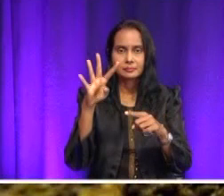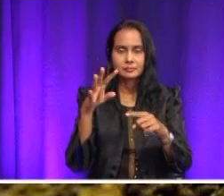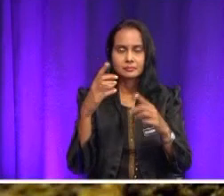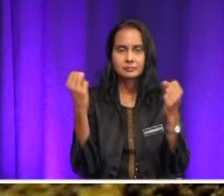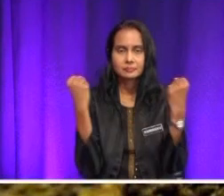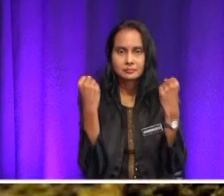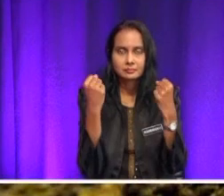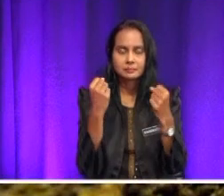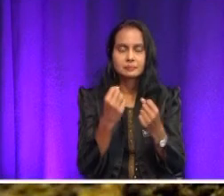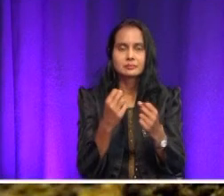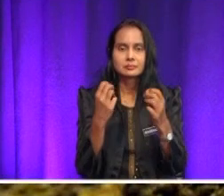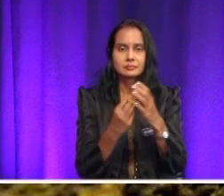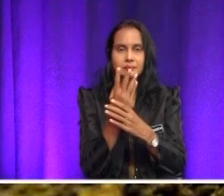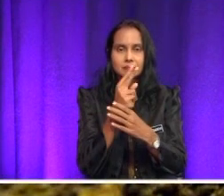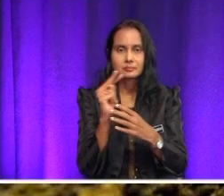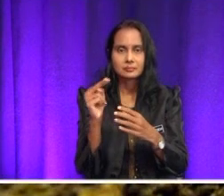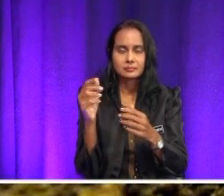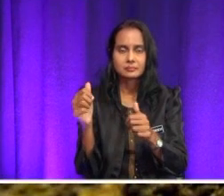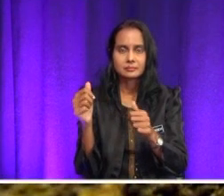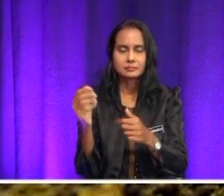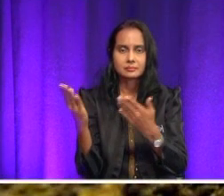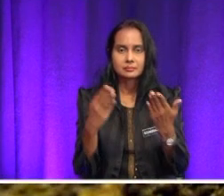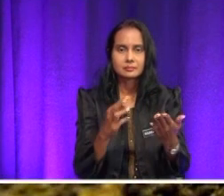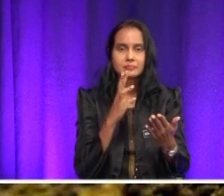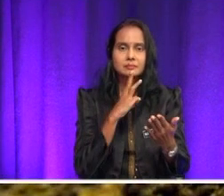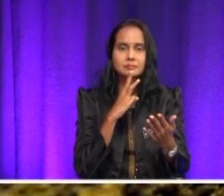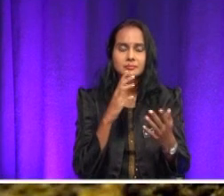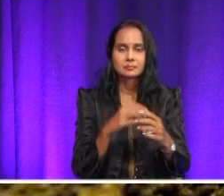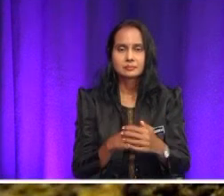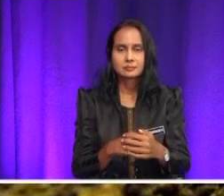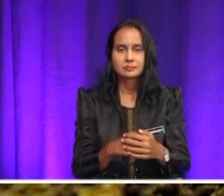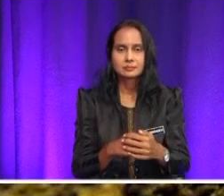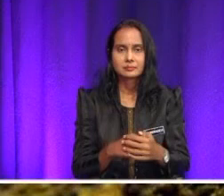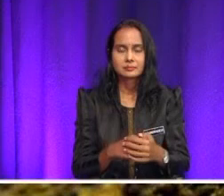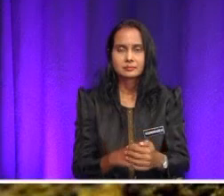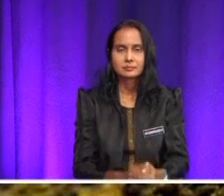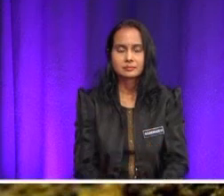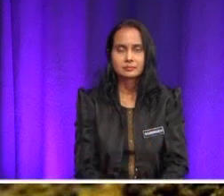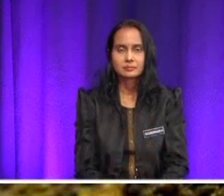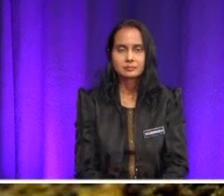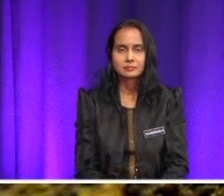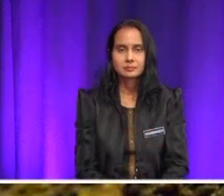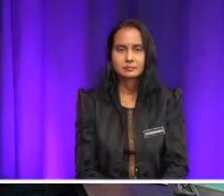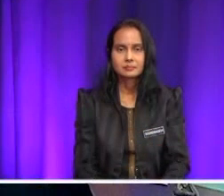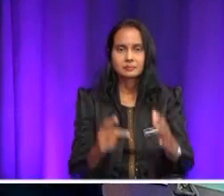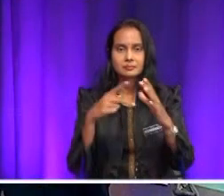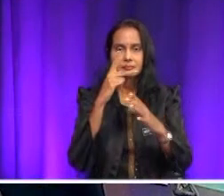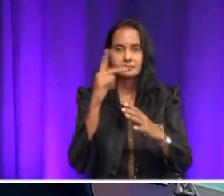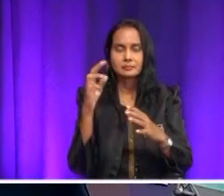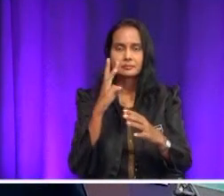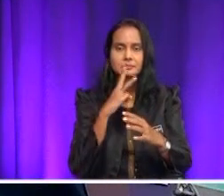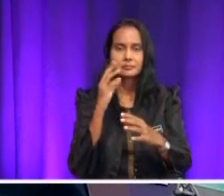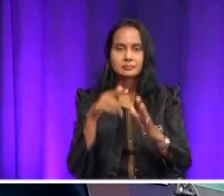Mengangkut air dan negara mineral memastikan kesegahan sel dan Hippo Jawa mengeluarkan air yang berlebihan ada